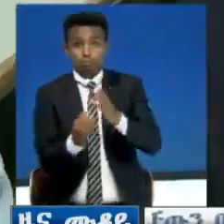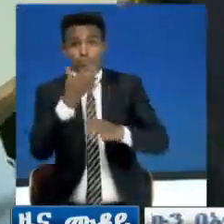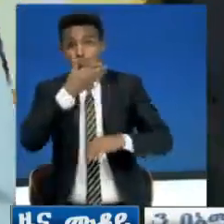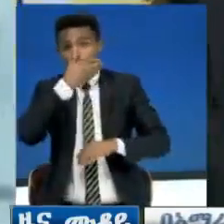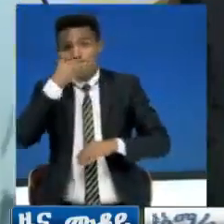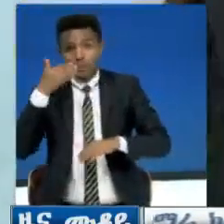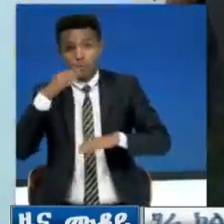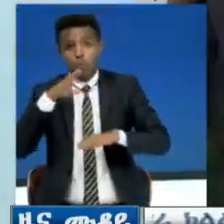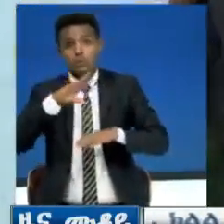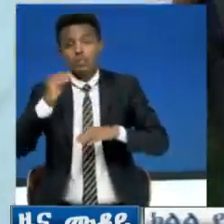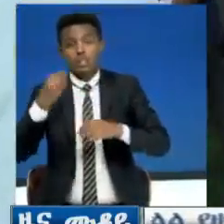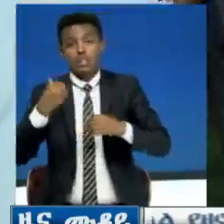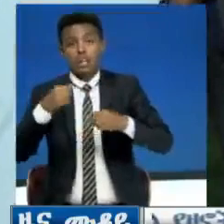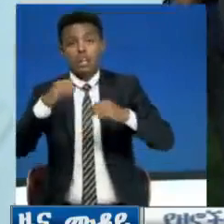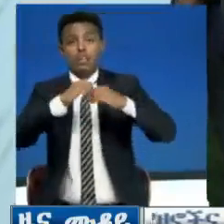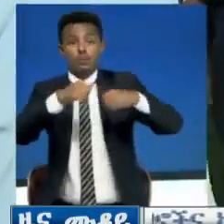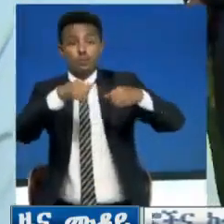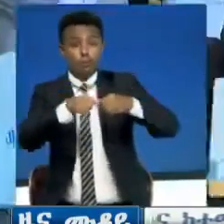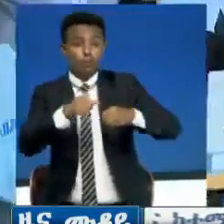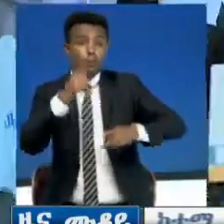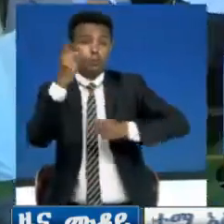ለይቶ ማቆያዎችንም ተመልክተዋል።